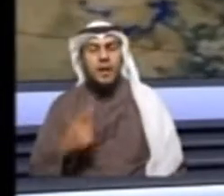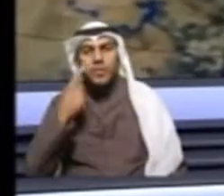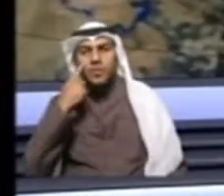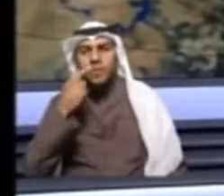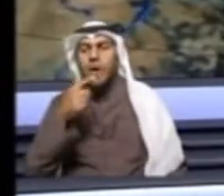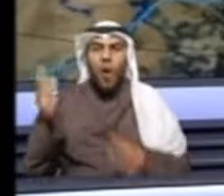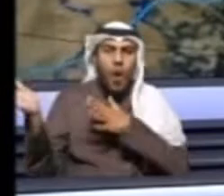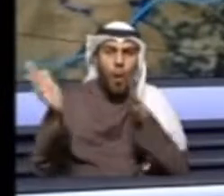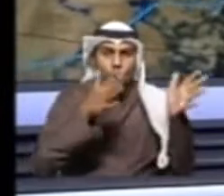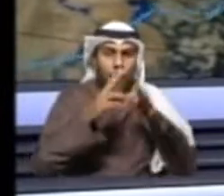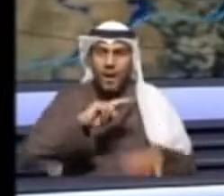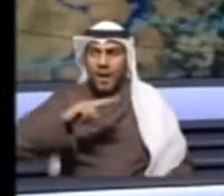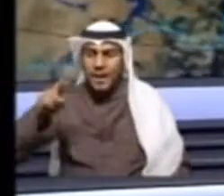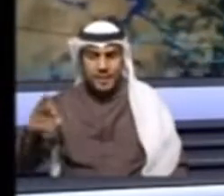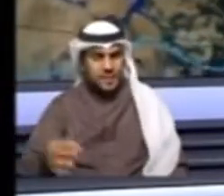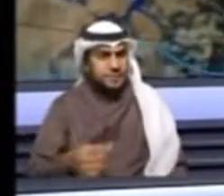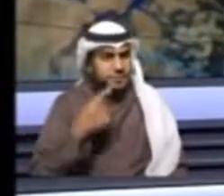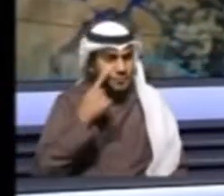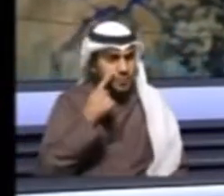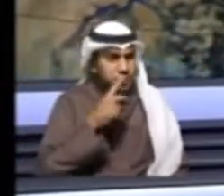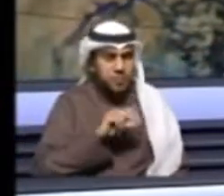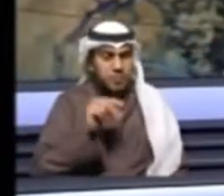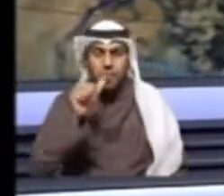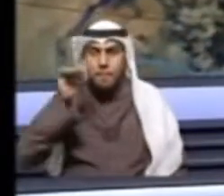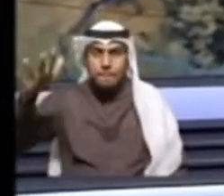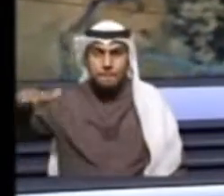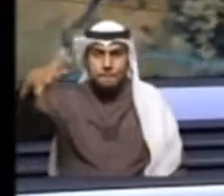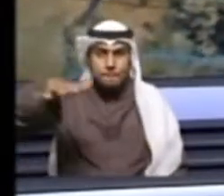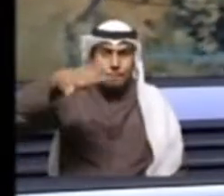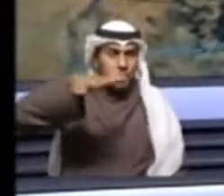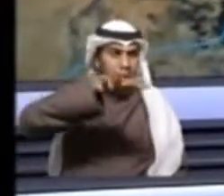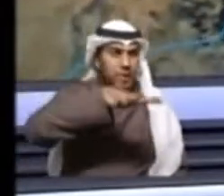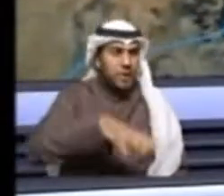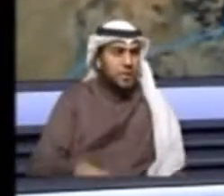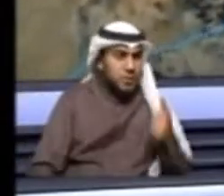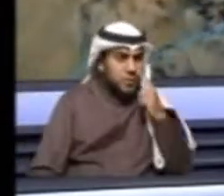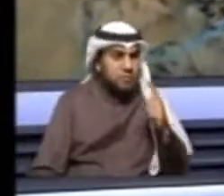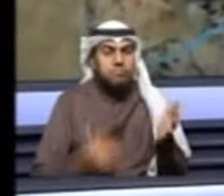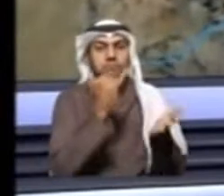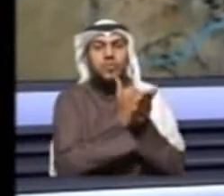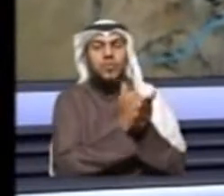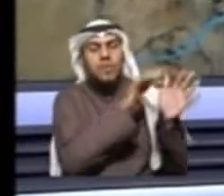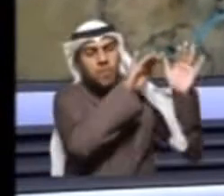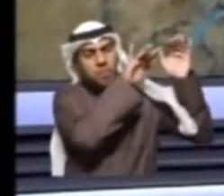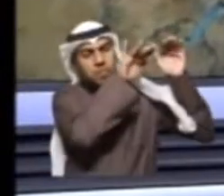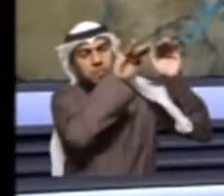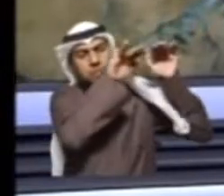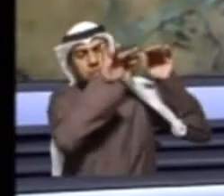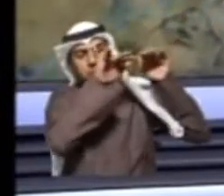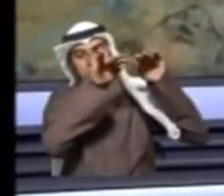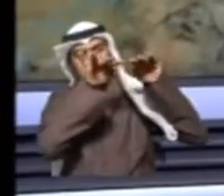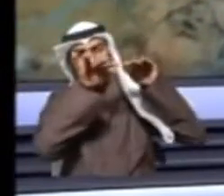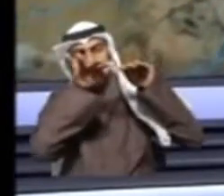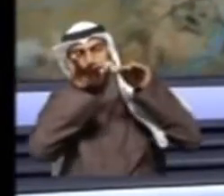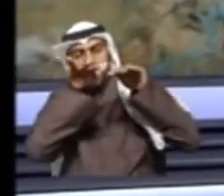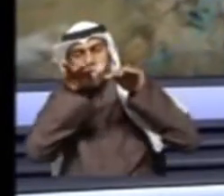فيها امتداد المرتفع القطبي البحري مثل ما نلاحظ، هذا مصدره فيأتينا من البحر المتوسط إلى منطقتنا،